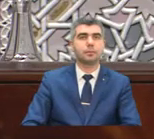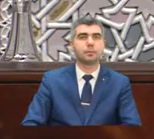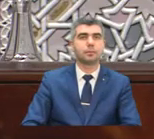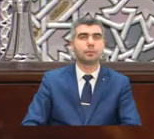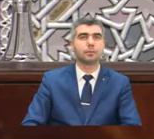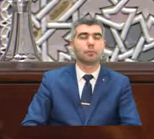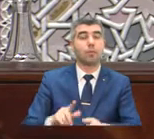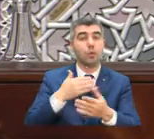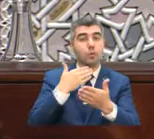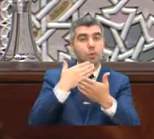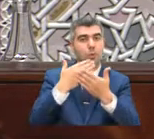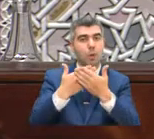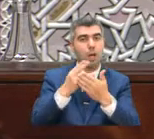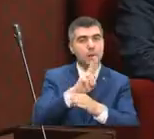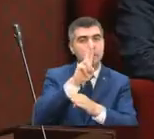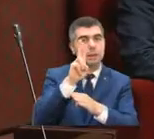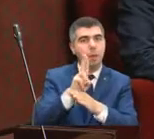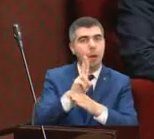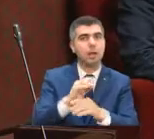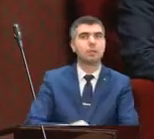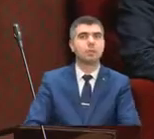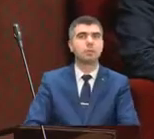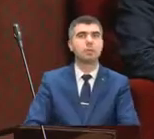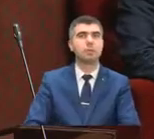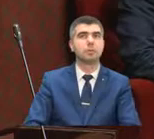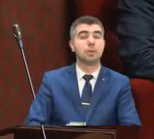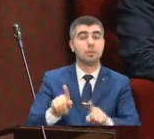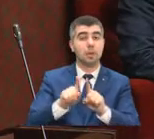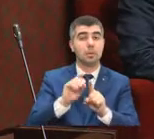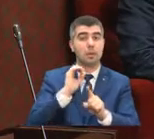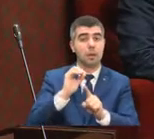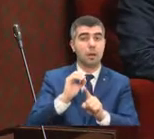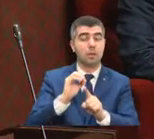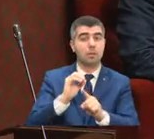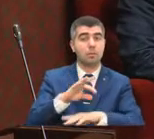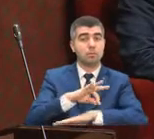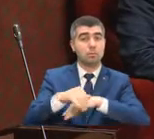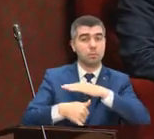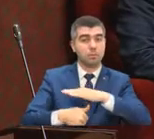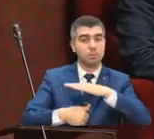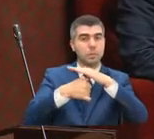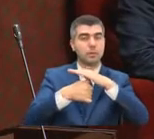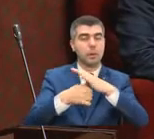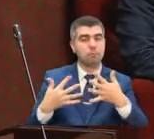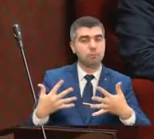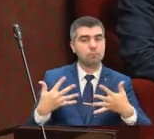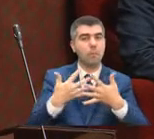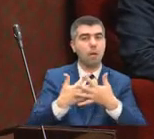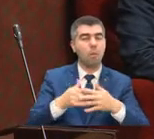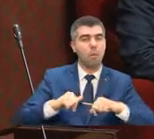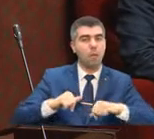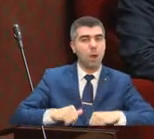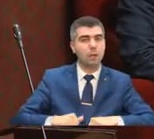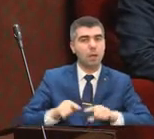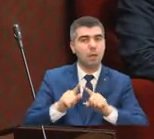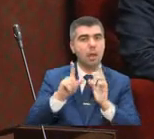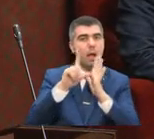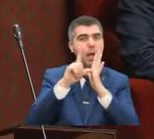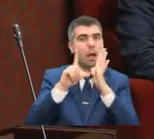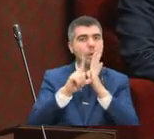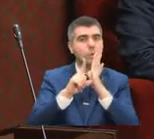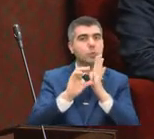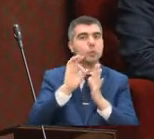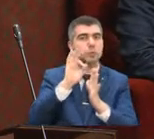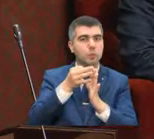تفضلك بهذا السؤال. الهيئة ديال التقنية المشتركة بين الوزارات تخضع لنظام أساسي